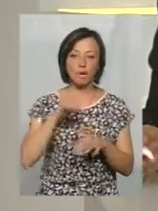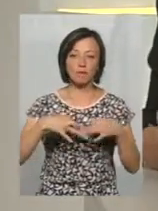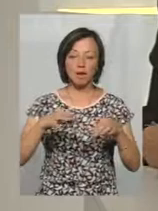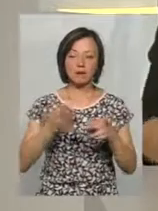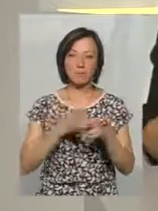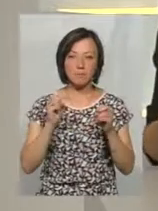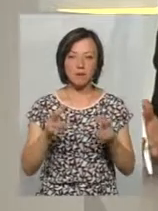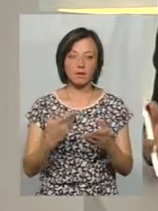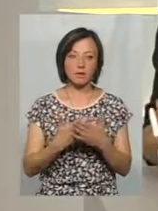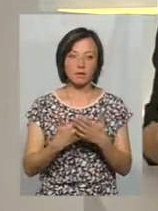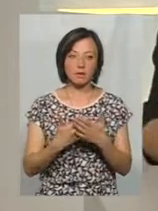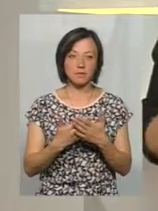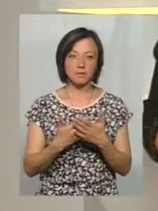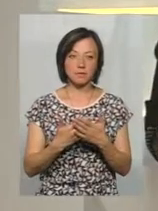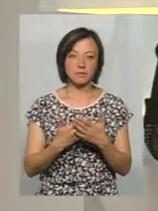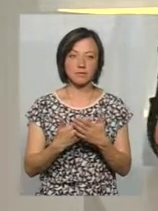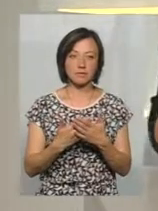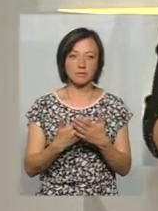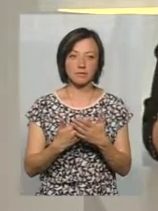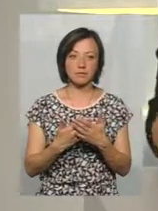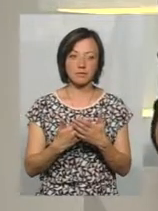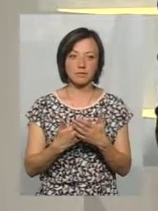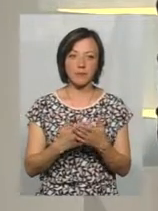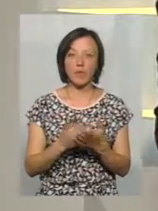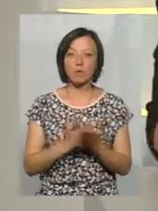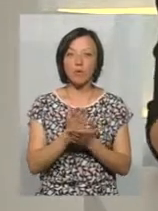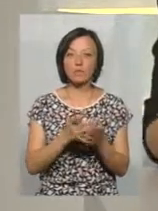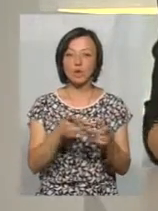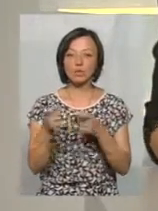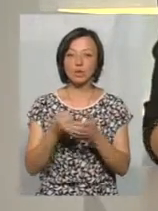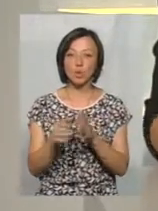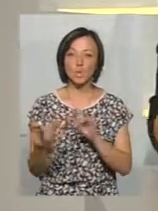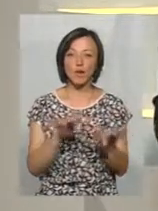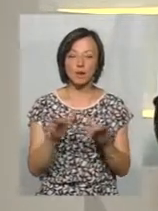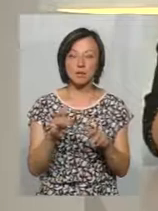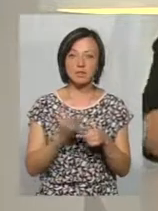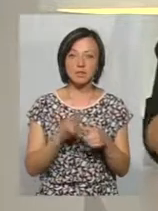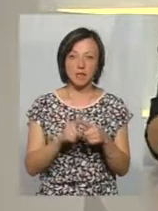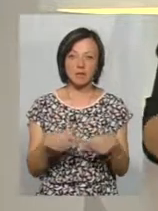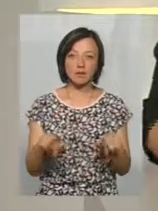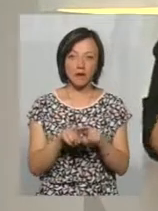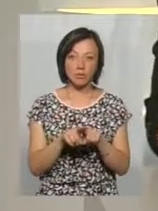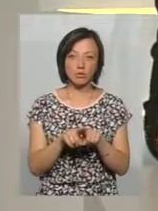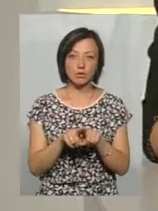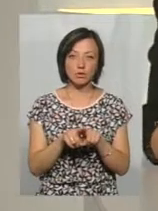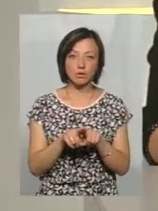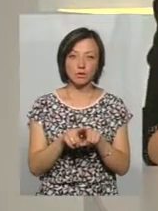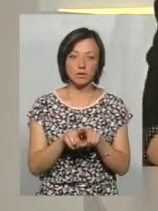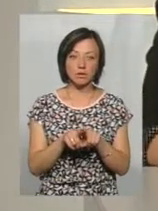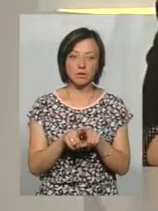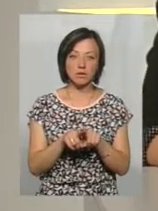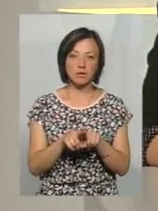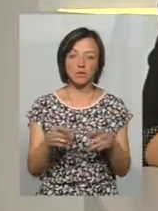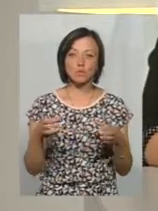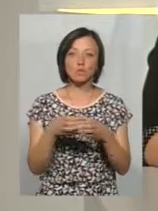безпека, да, навіть якщо цю послугами. Ну, я хочу сказати, вам залучають до діяльності, да, ну, бо це також там, як ви сказали,